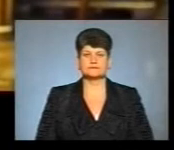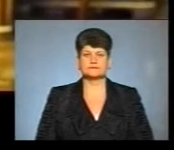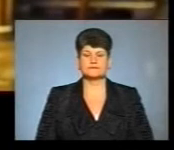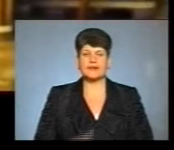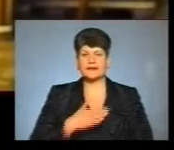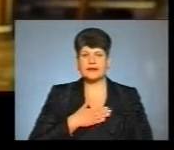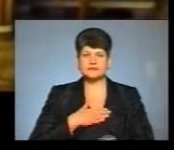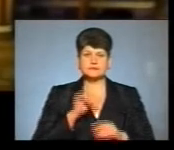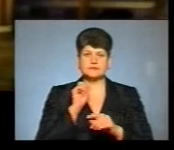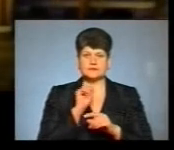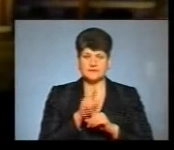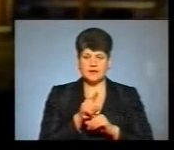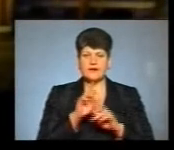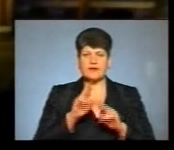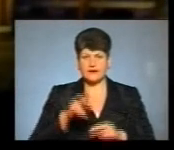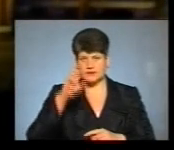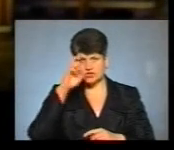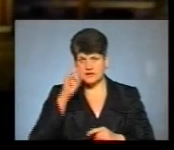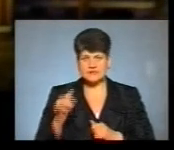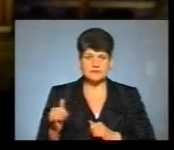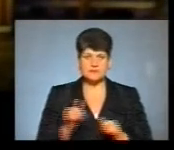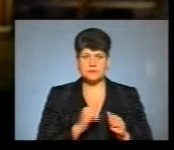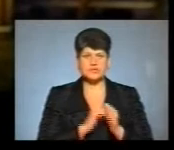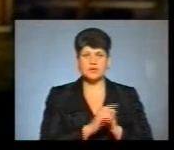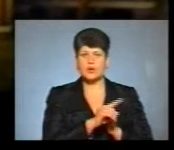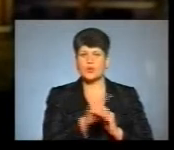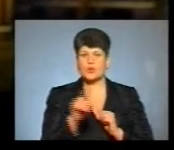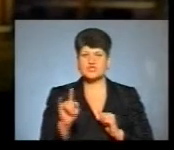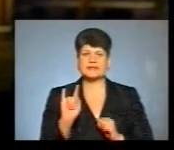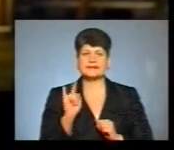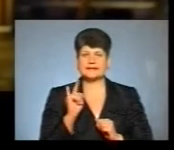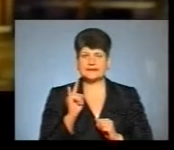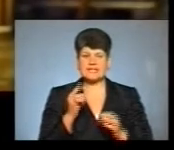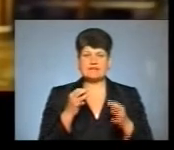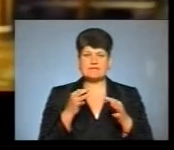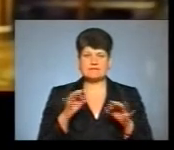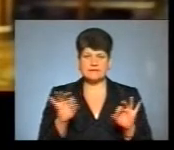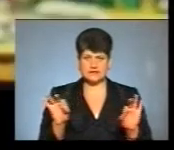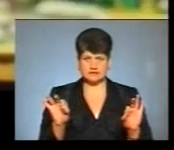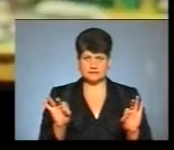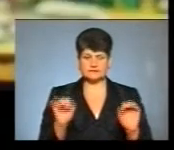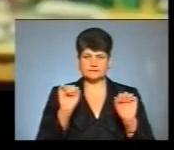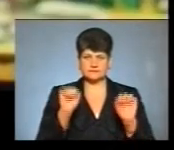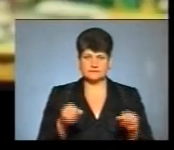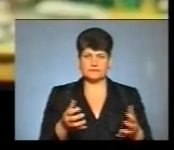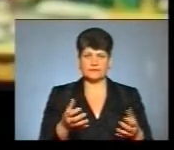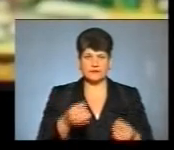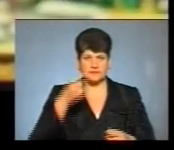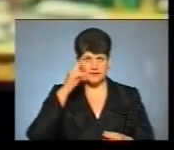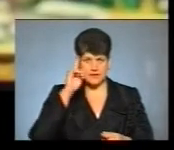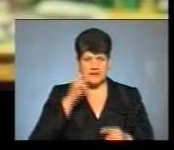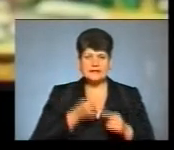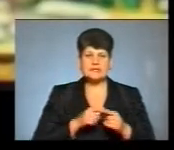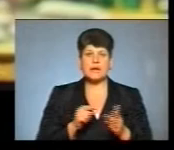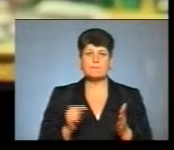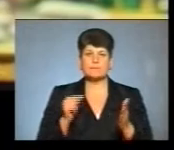Наше завдання як держави – забезпечити кожній дитині вільний доступ до знань. З цією метою